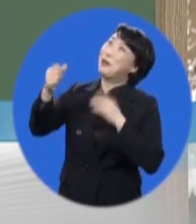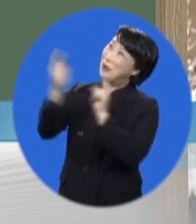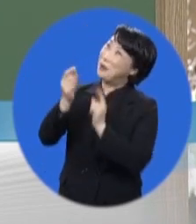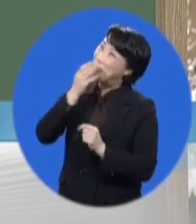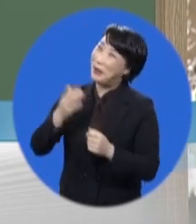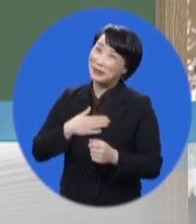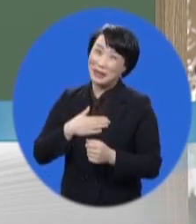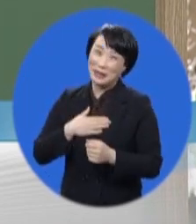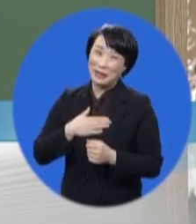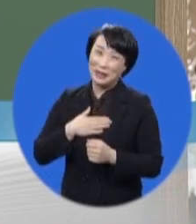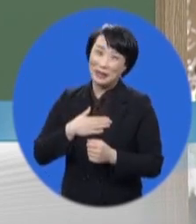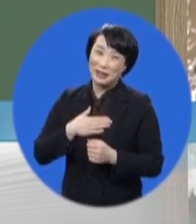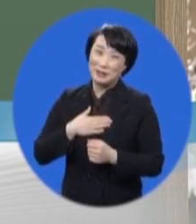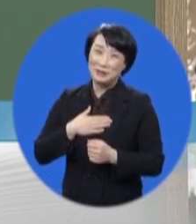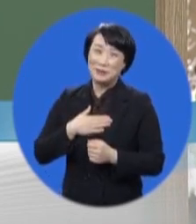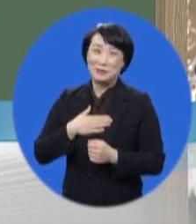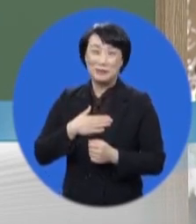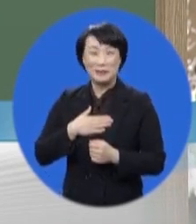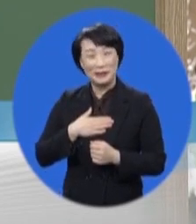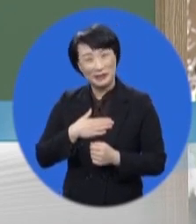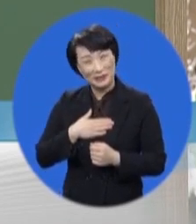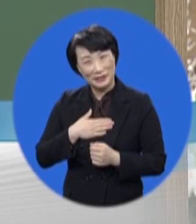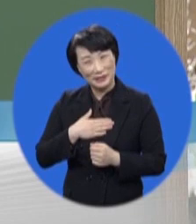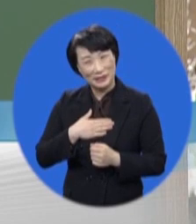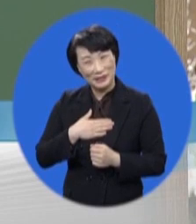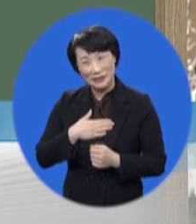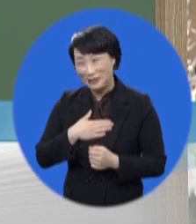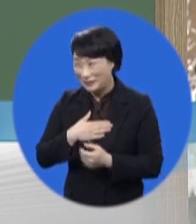뵙는다. 참